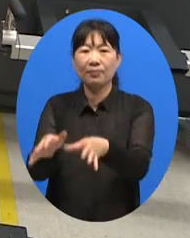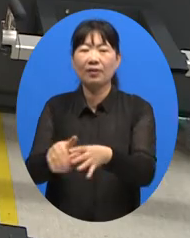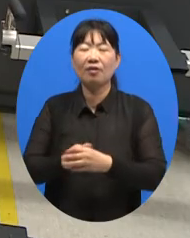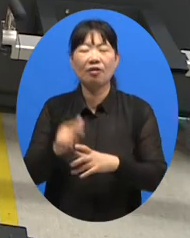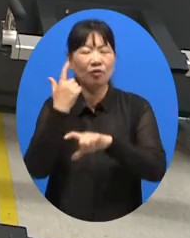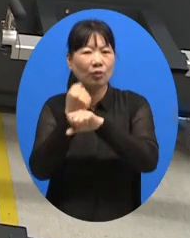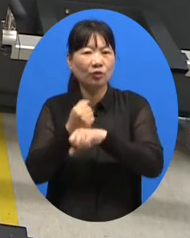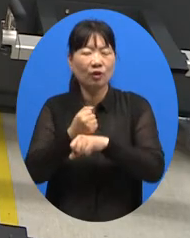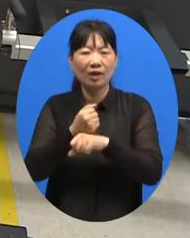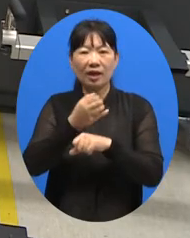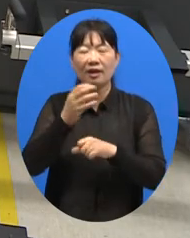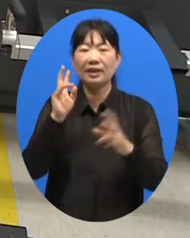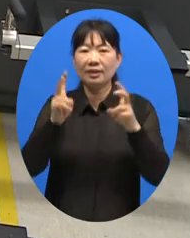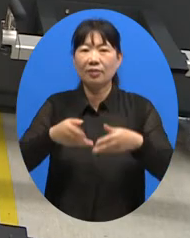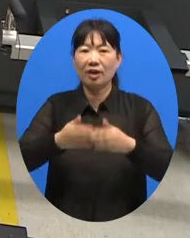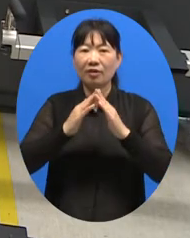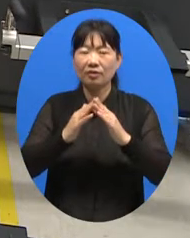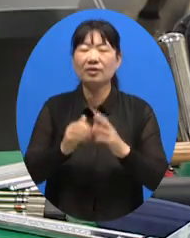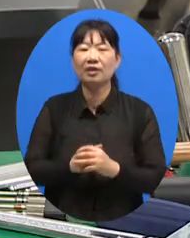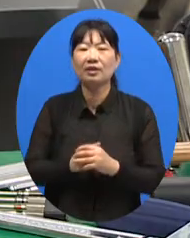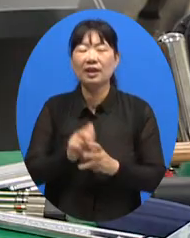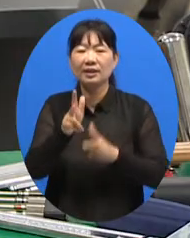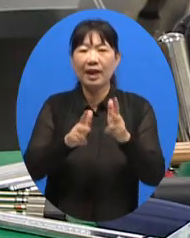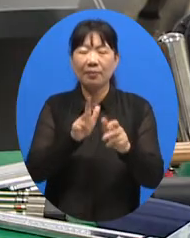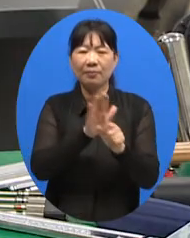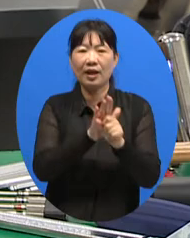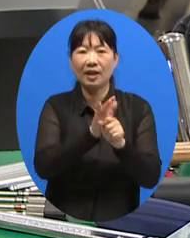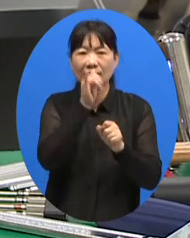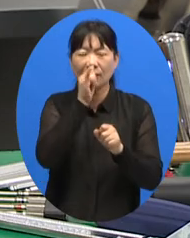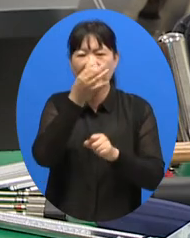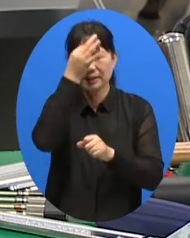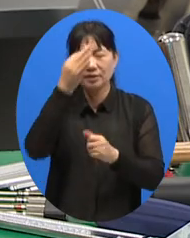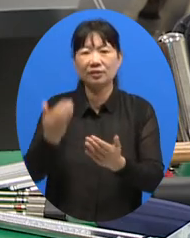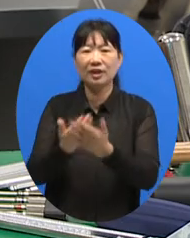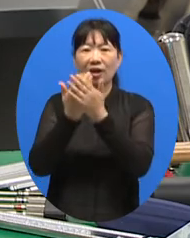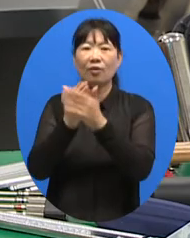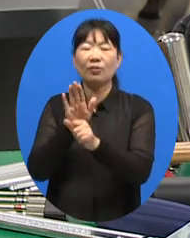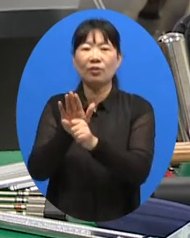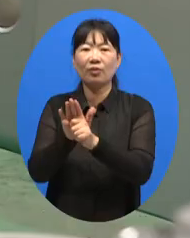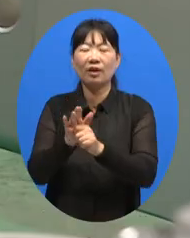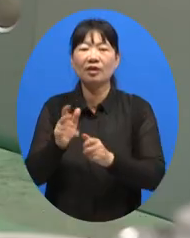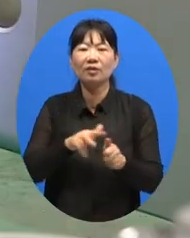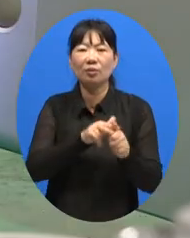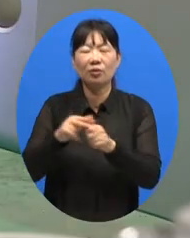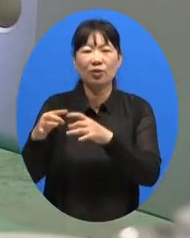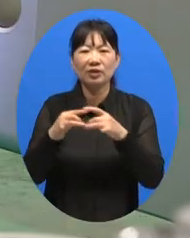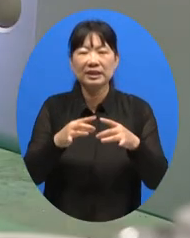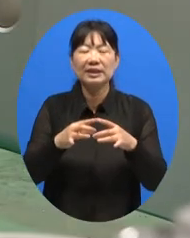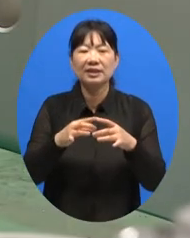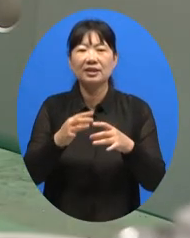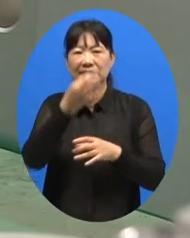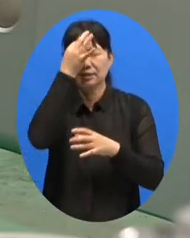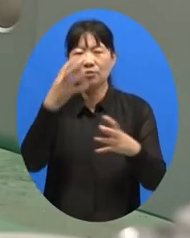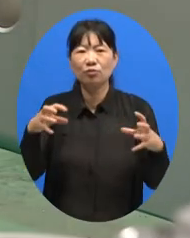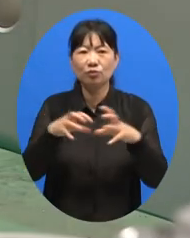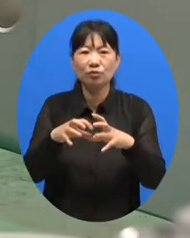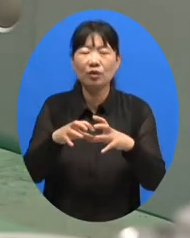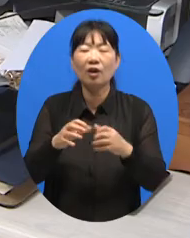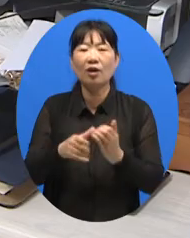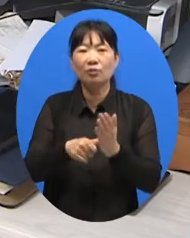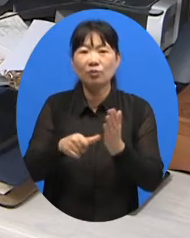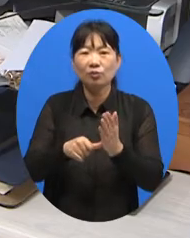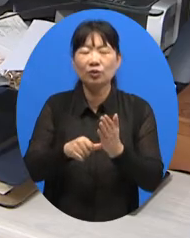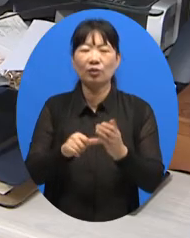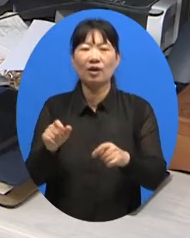투입, 연구소 기업 설립과 사업화 전주기 지원, 강소형 기술 창업 육성, 정보통신기술 융복합 부품